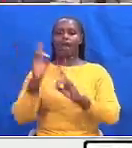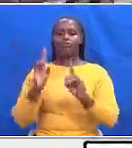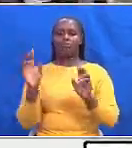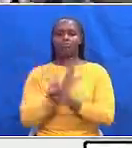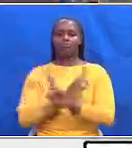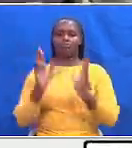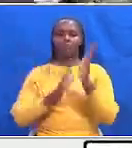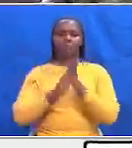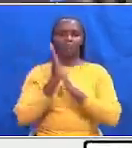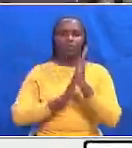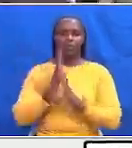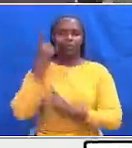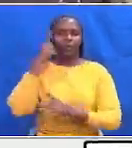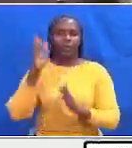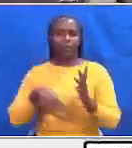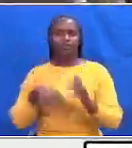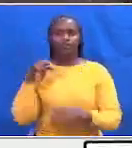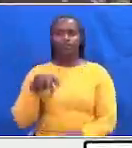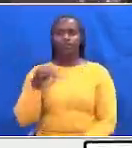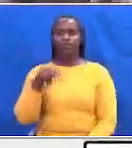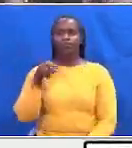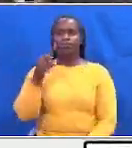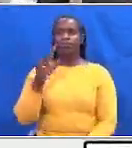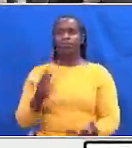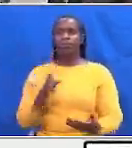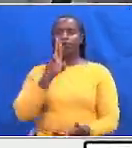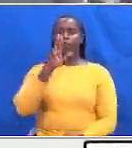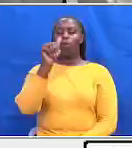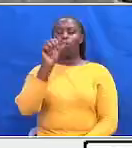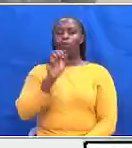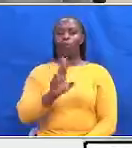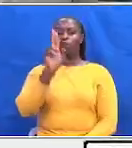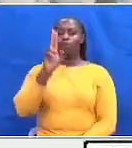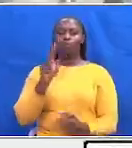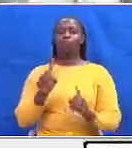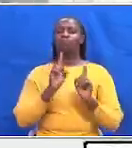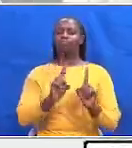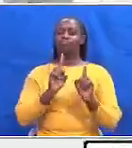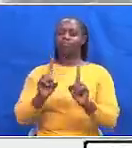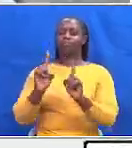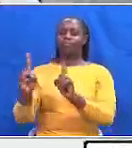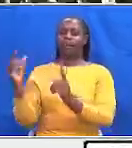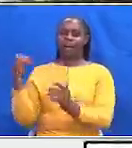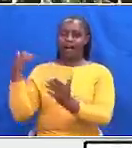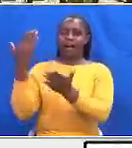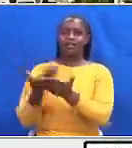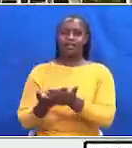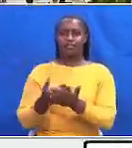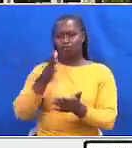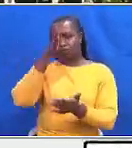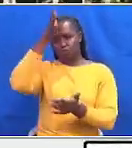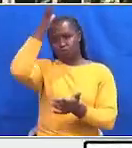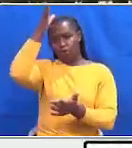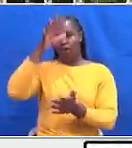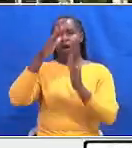kujitayarisha kwa safari kadhaa jijini. Wanachama hao wa UASU wakifululiza hadi makao makuu ya wizara ya elimu Jogoo